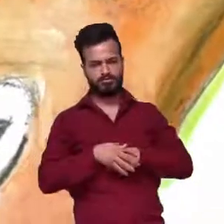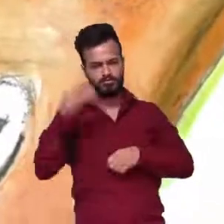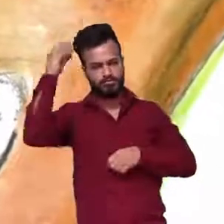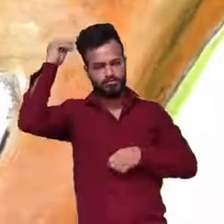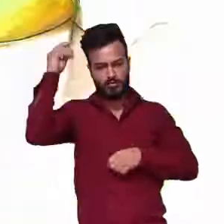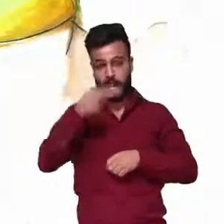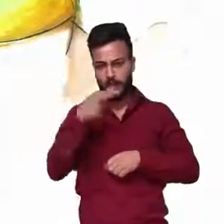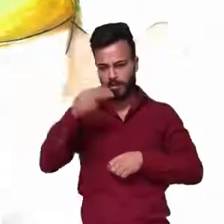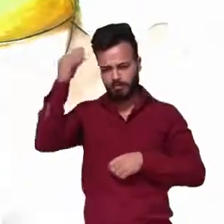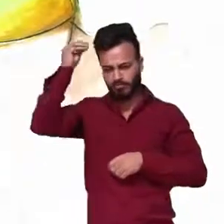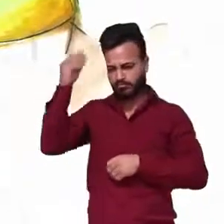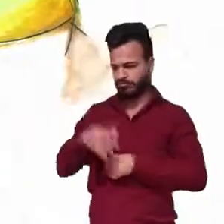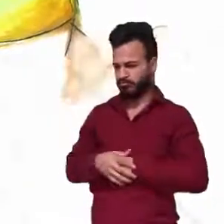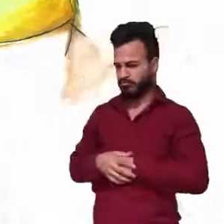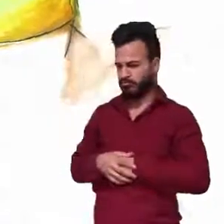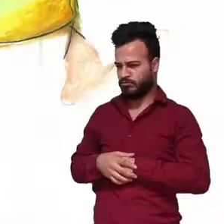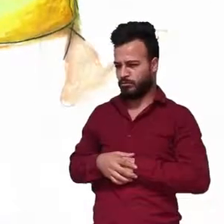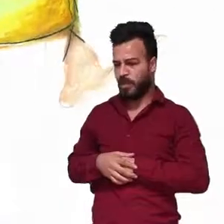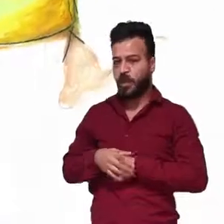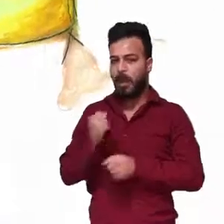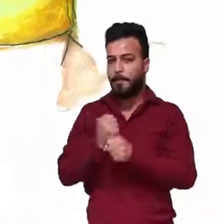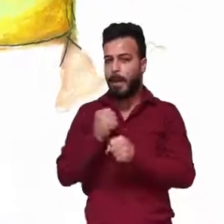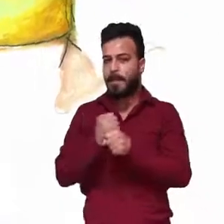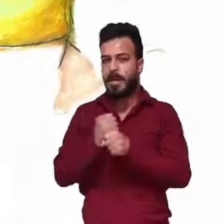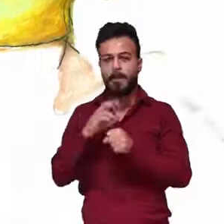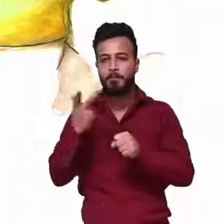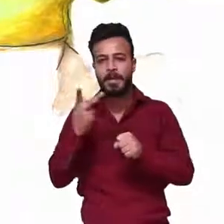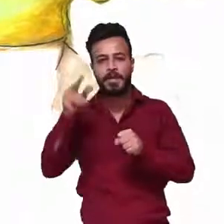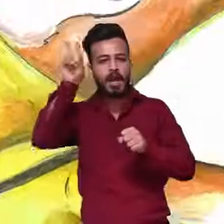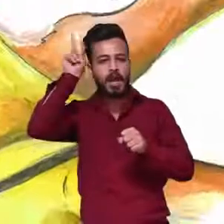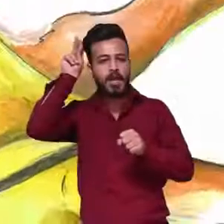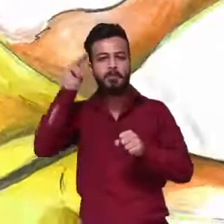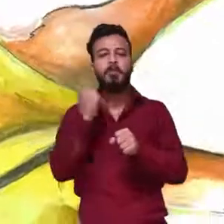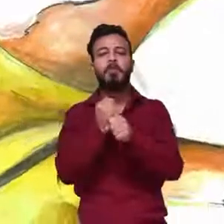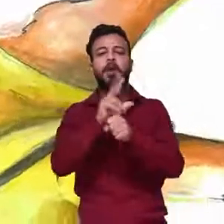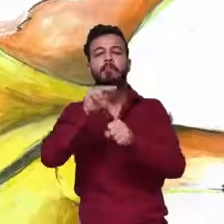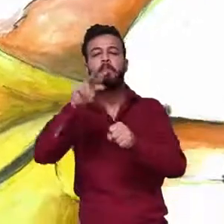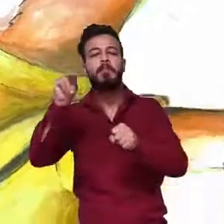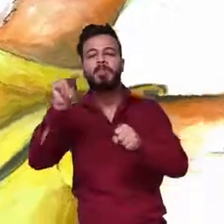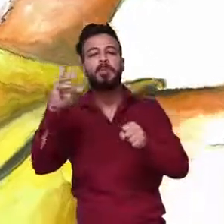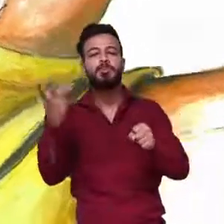فرو رأسه وبدأ بتقليد حركات الفزاعة عامر.